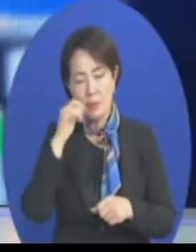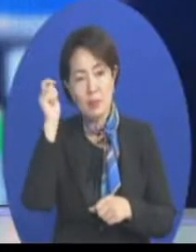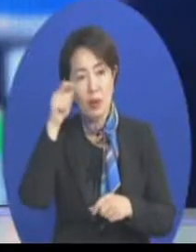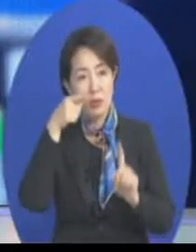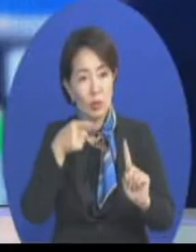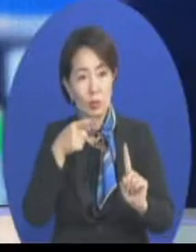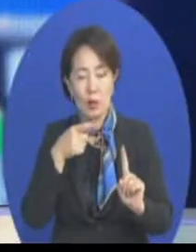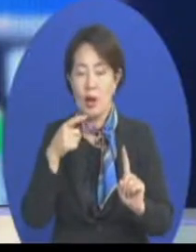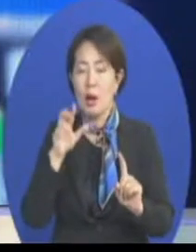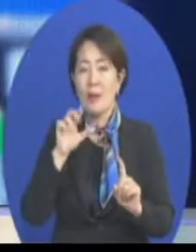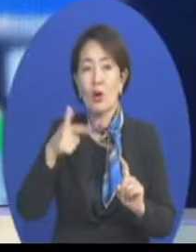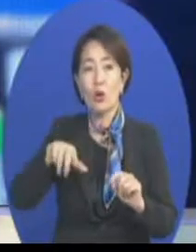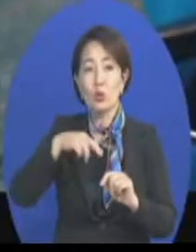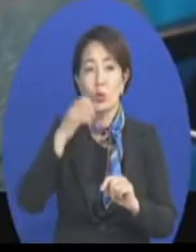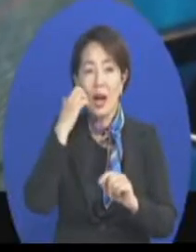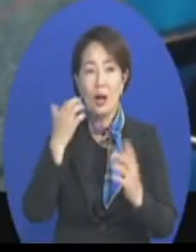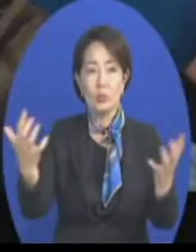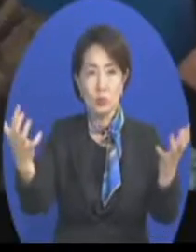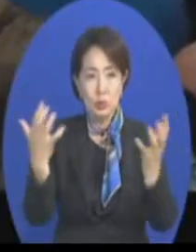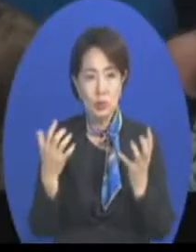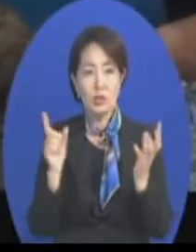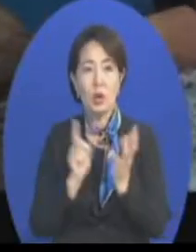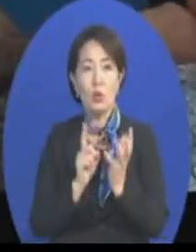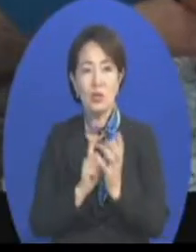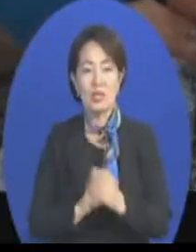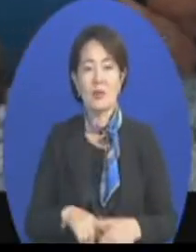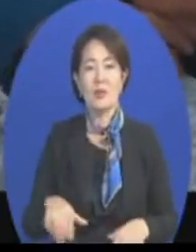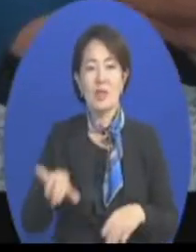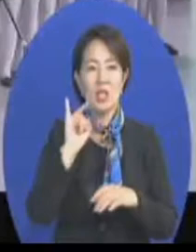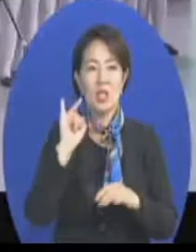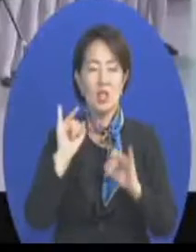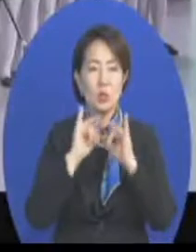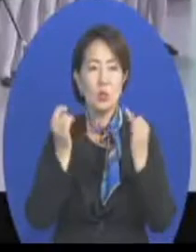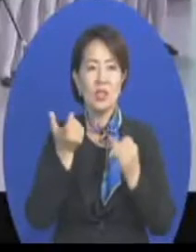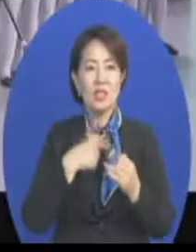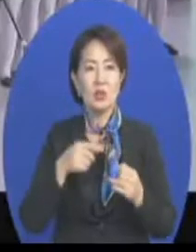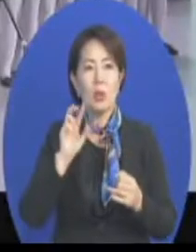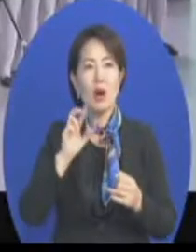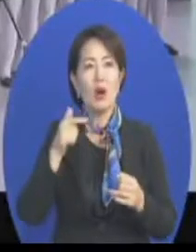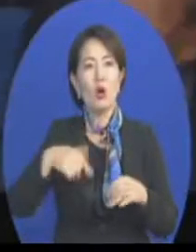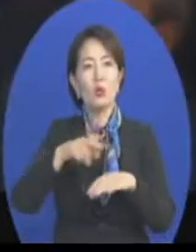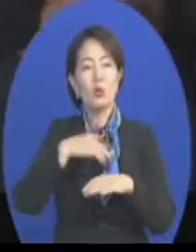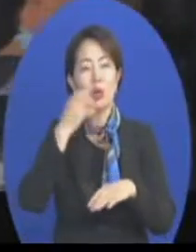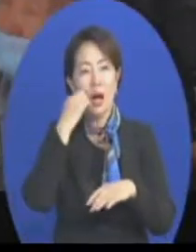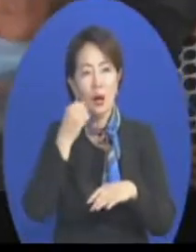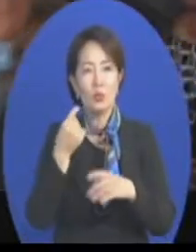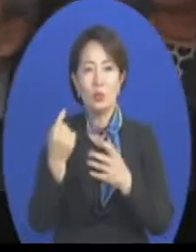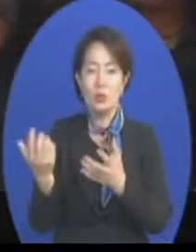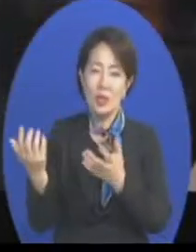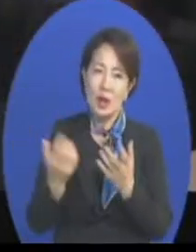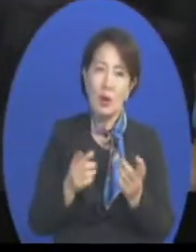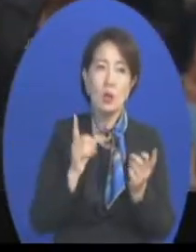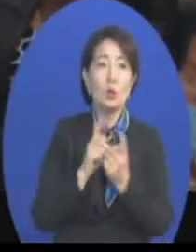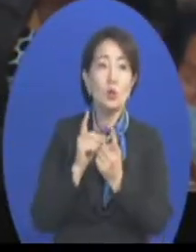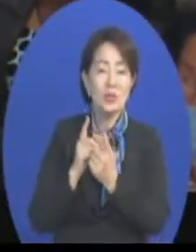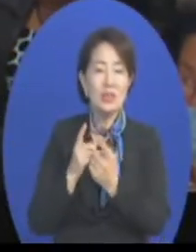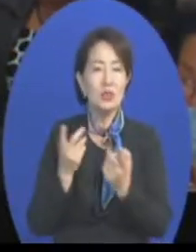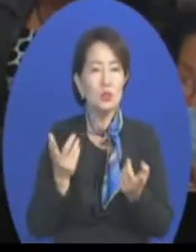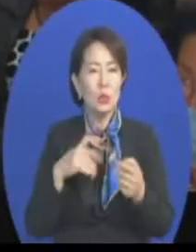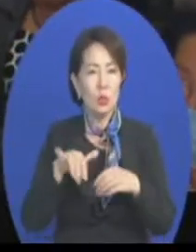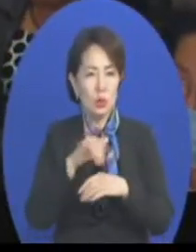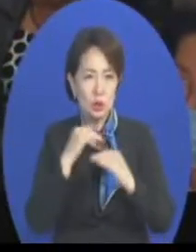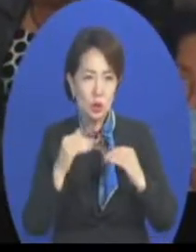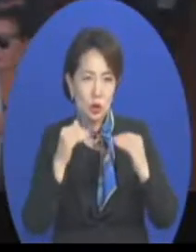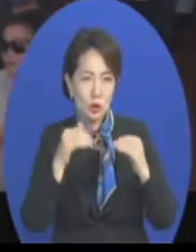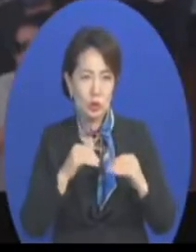Баянгол дүүргийн ахмадуудыг үл явж уулзлаа. Улс орны гишүүн Ганбаатар Баянгол дүүргийн ахмадуудаа хүлээн авч уулзлаа. Улс